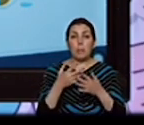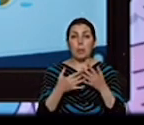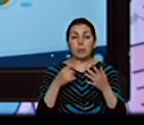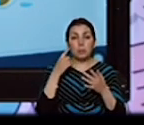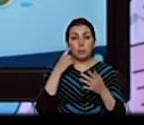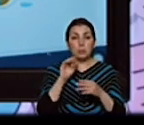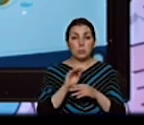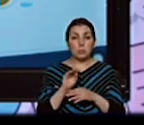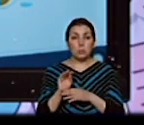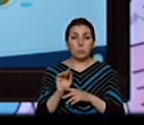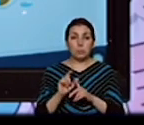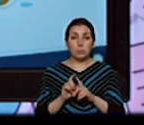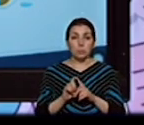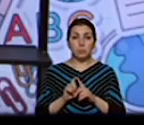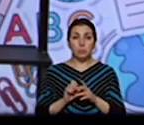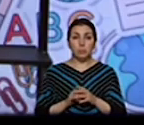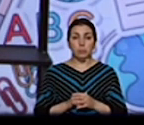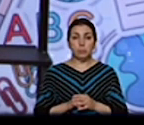tuzing.